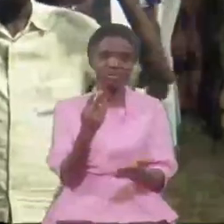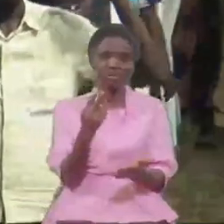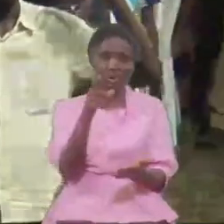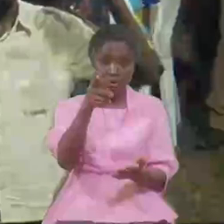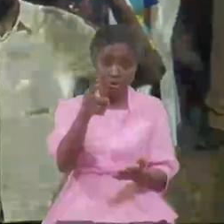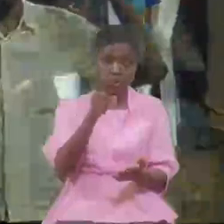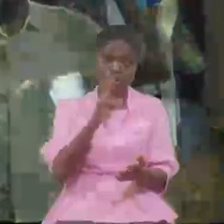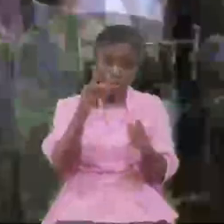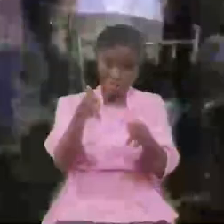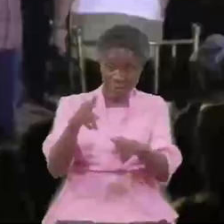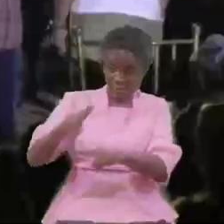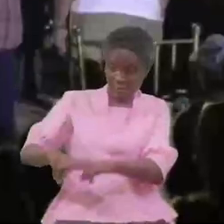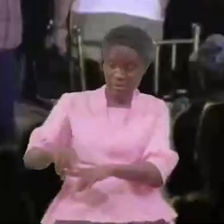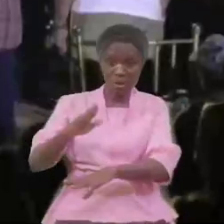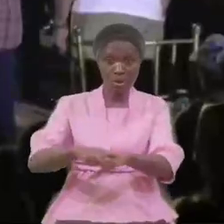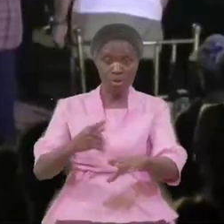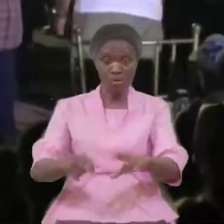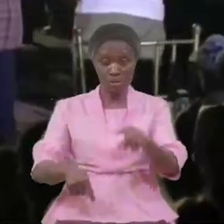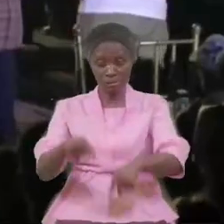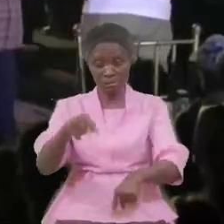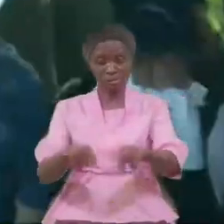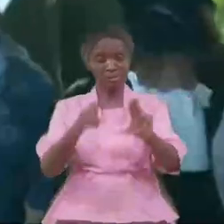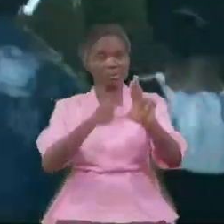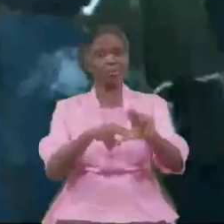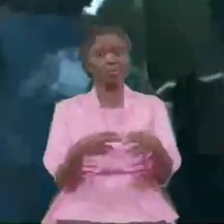C'est vous qui êtes assis dans le fauteuil roulant.